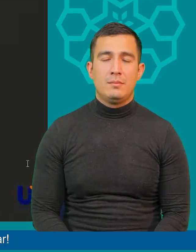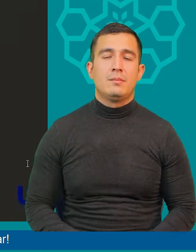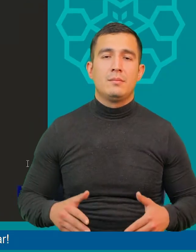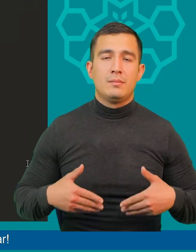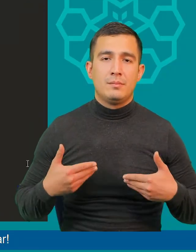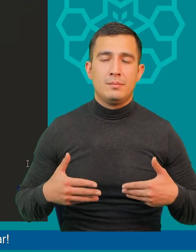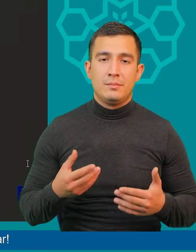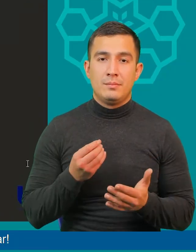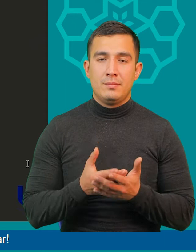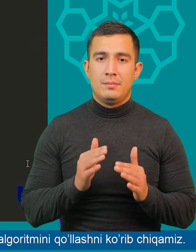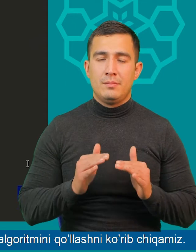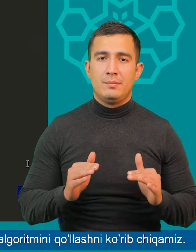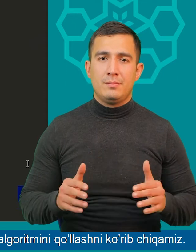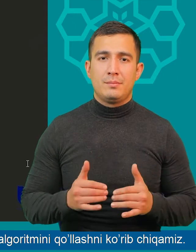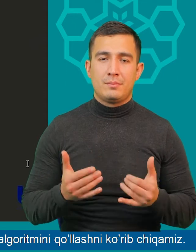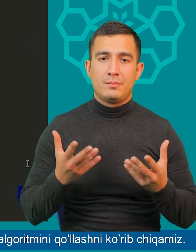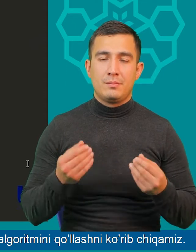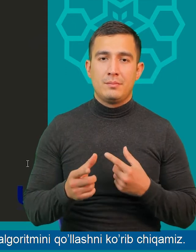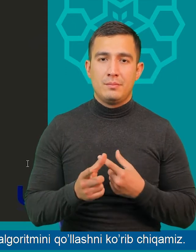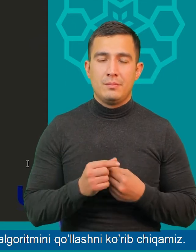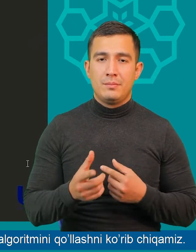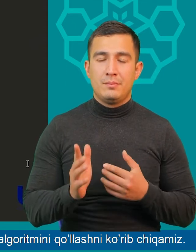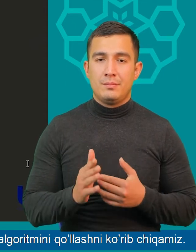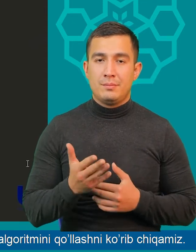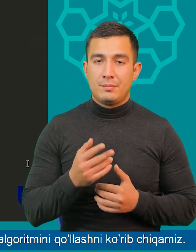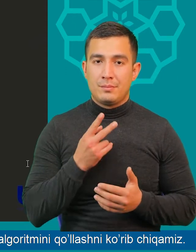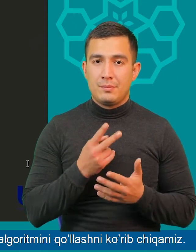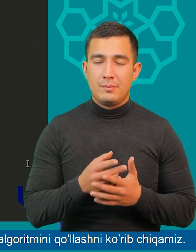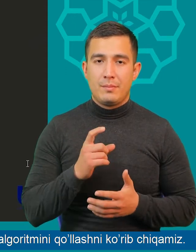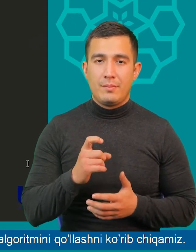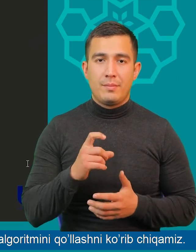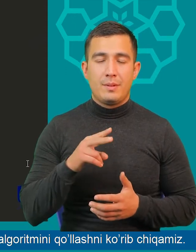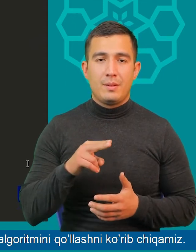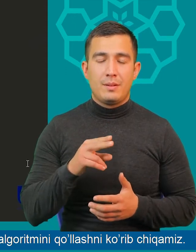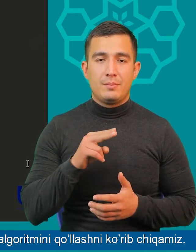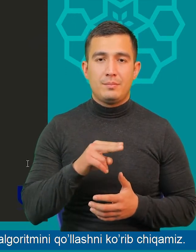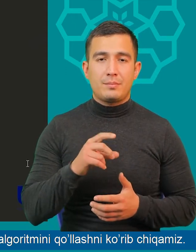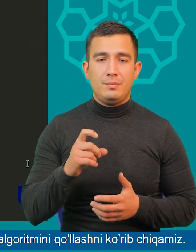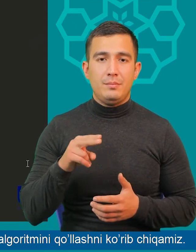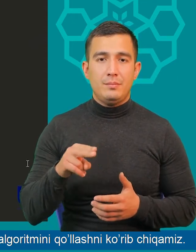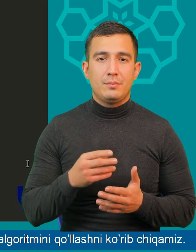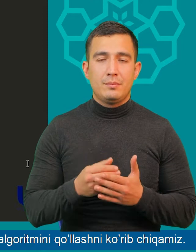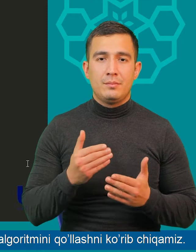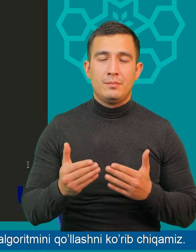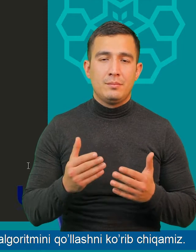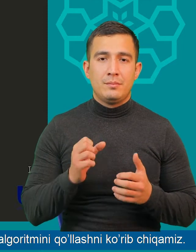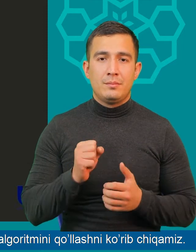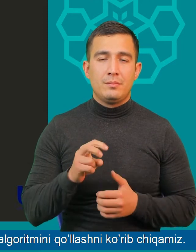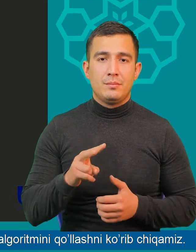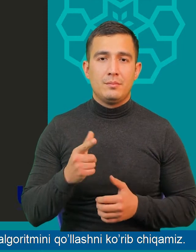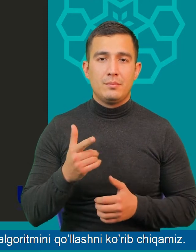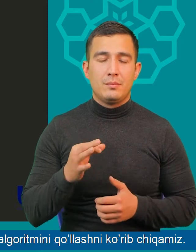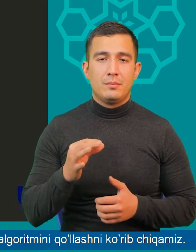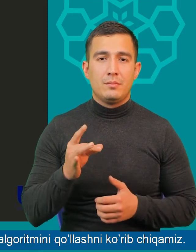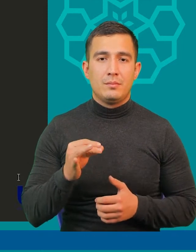Assalomu alaykum hurmatli tinglovchilar. Bugun sizlar bilan birgalikda PHP dasturlash tilida tarmoqlanish algoritmini